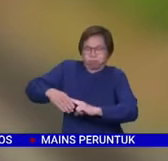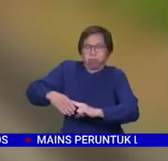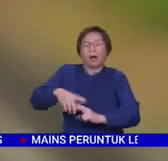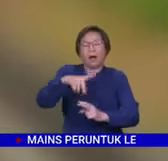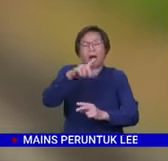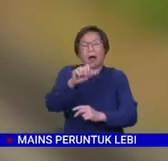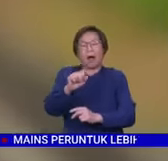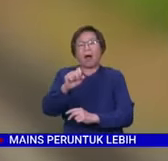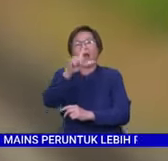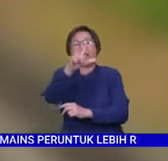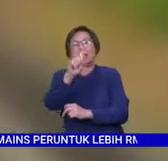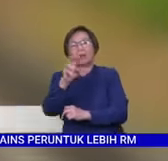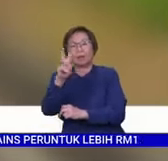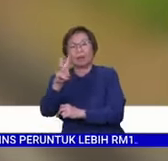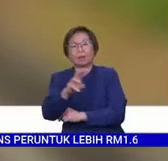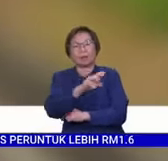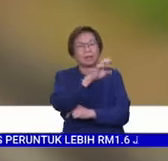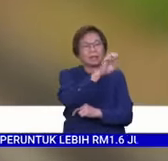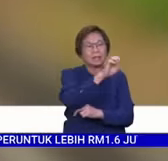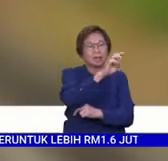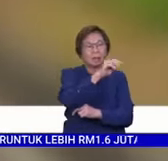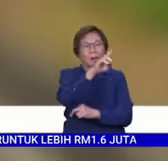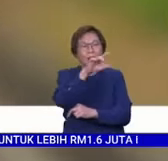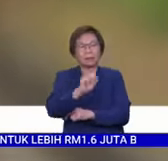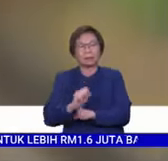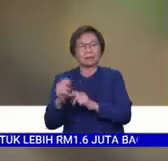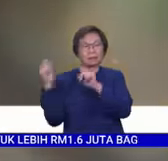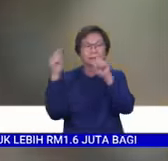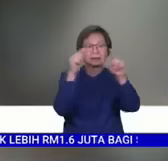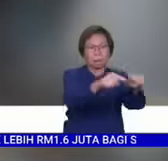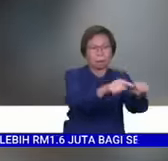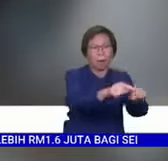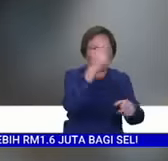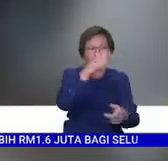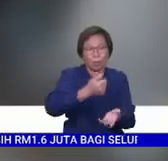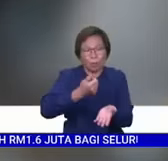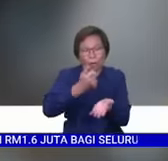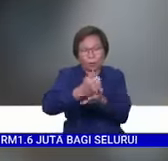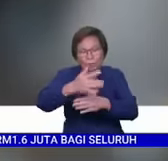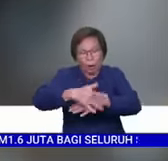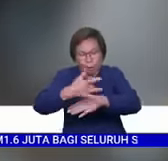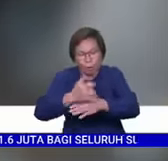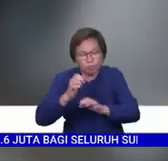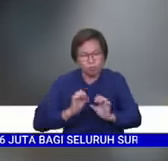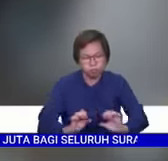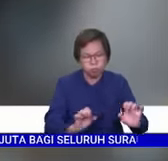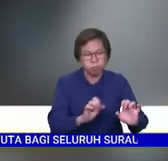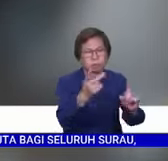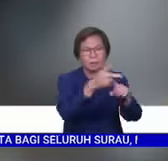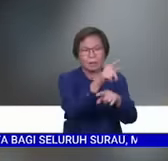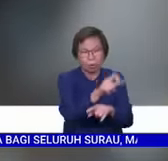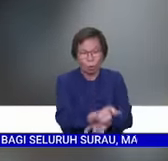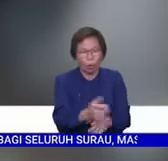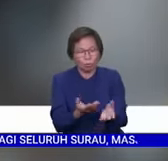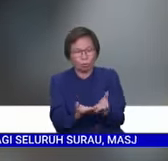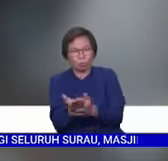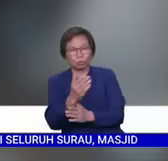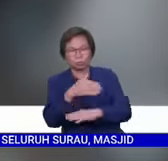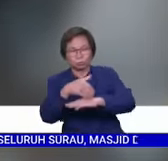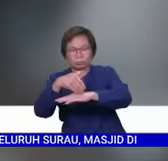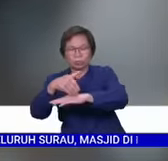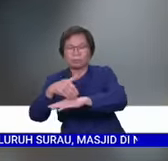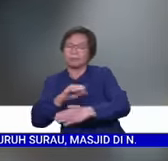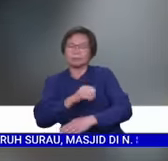lopokau menjelaskan unit imarest ke lokasi kejadian untuk memberi bantuan awal kecemasan kepada bangsa dan seterusnya